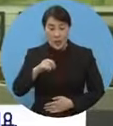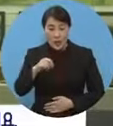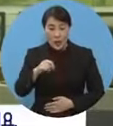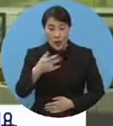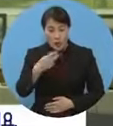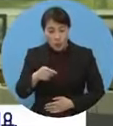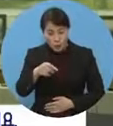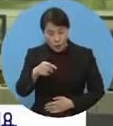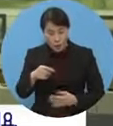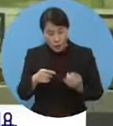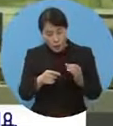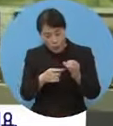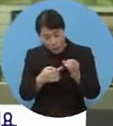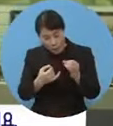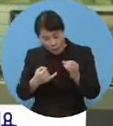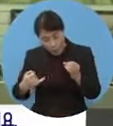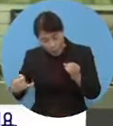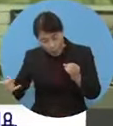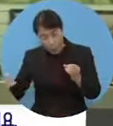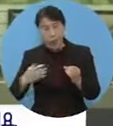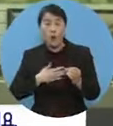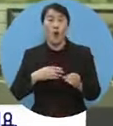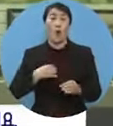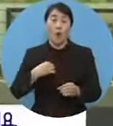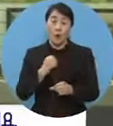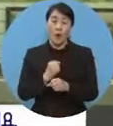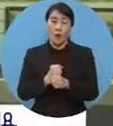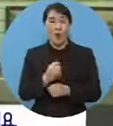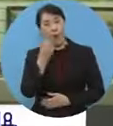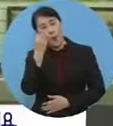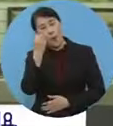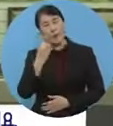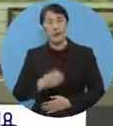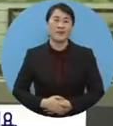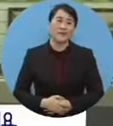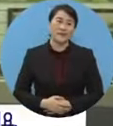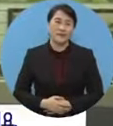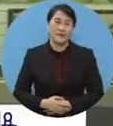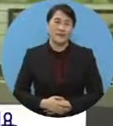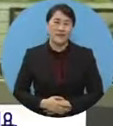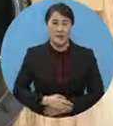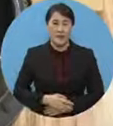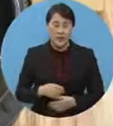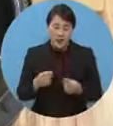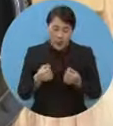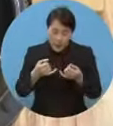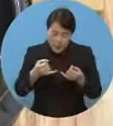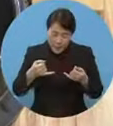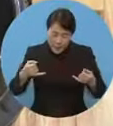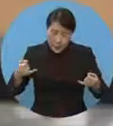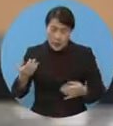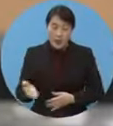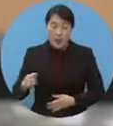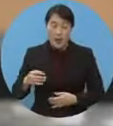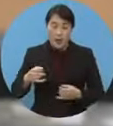누에 똥구멍에서 나오는 실로 우리 옷을 만드는 게 너무 신기했어요. 얇은